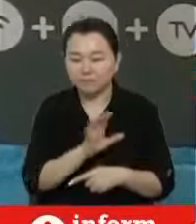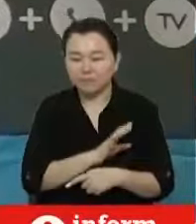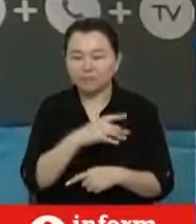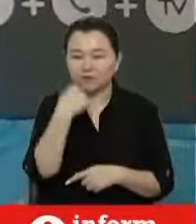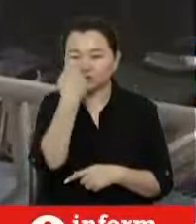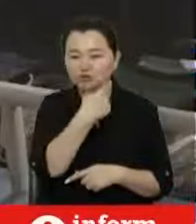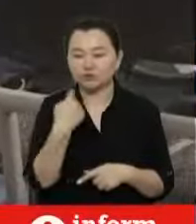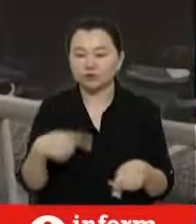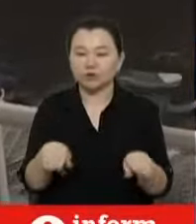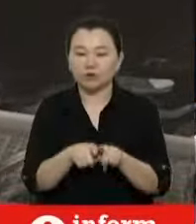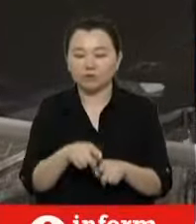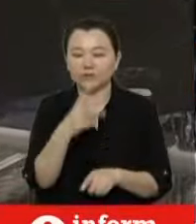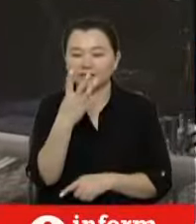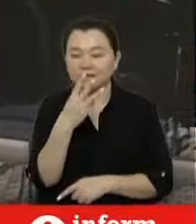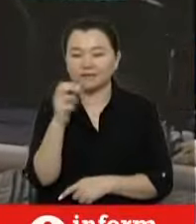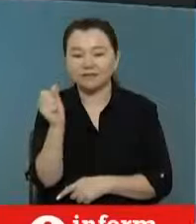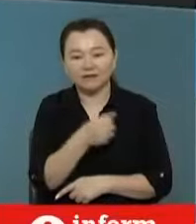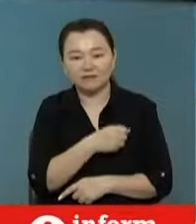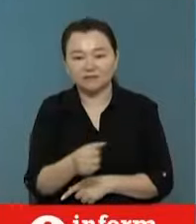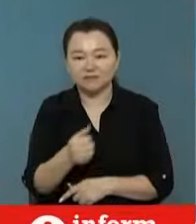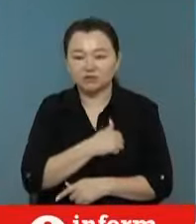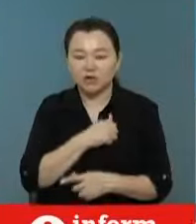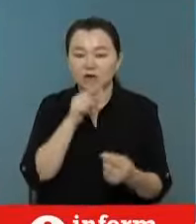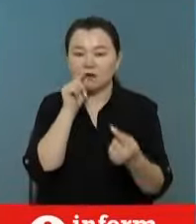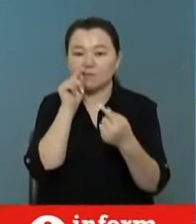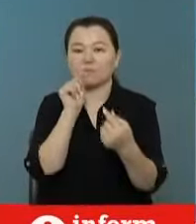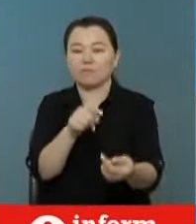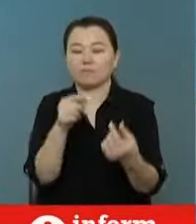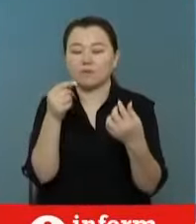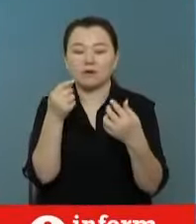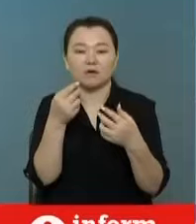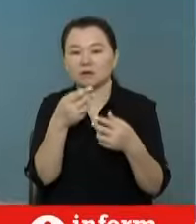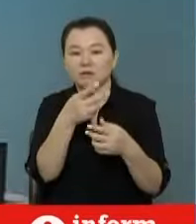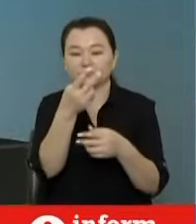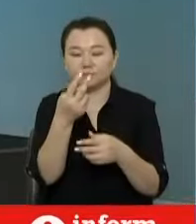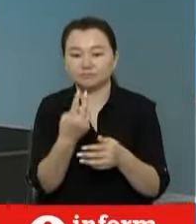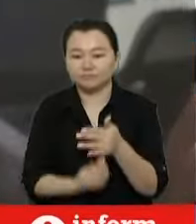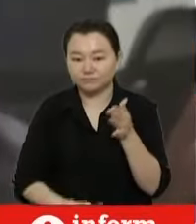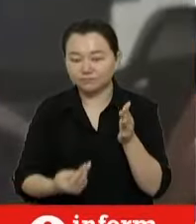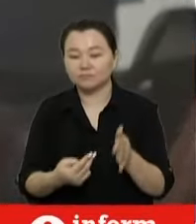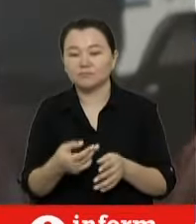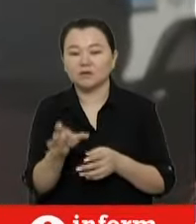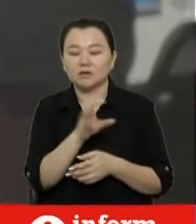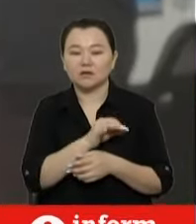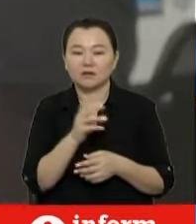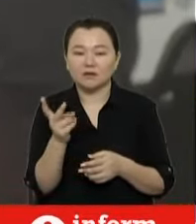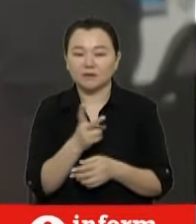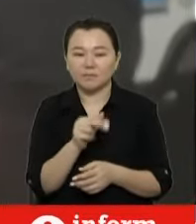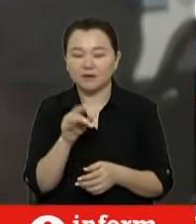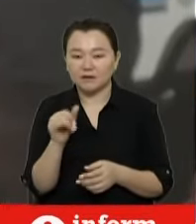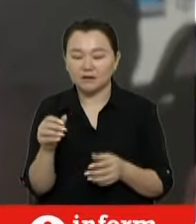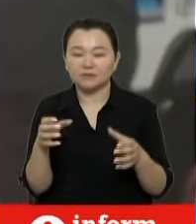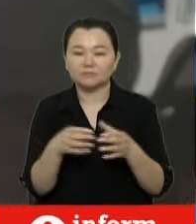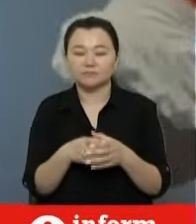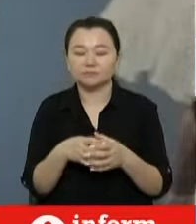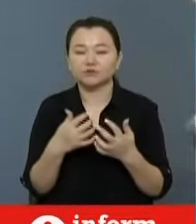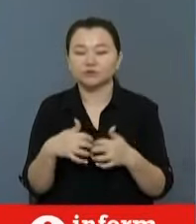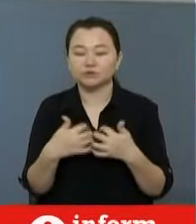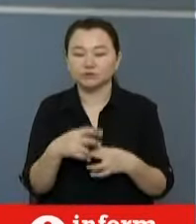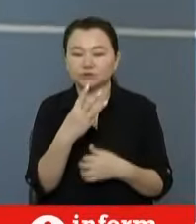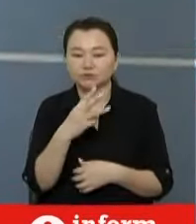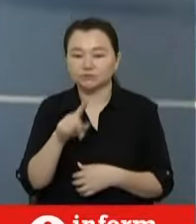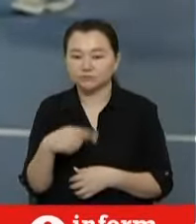жекелей сынды үш теннисшіміз өкінішке қарай қарсыластарына жол берді. Осылайша қос команда арасындағы сайыстың жалпы есебі